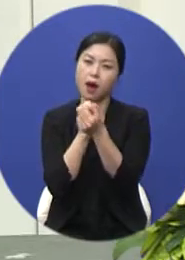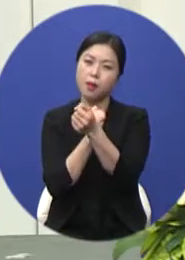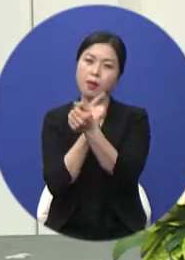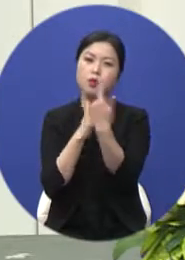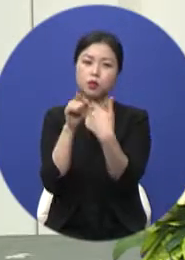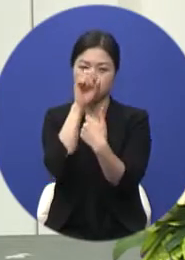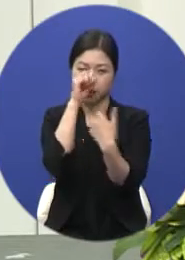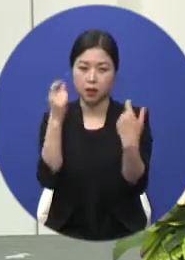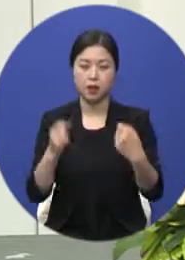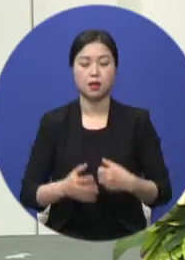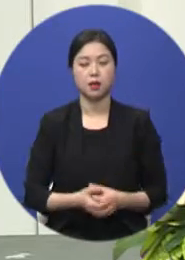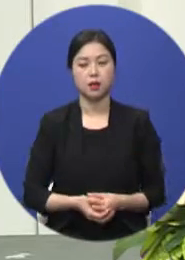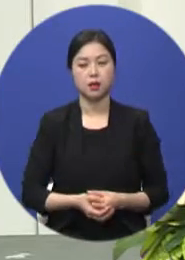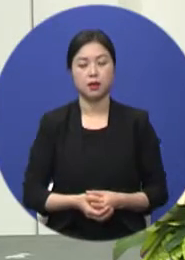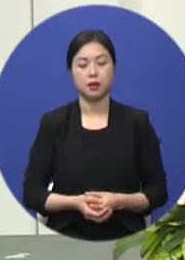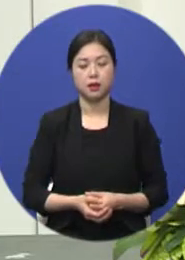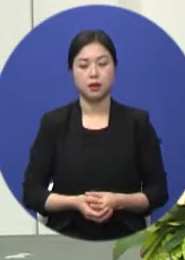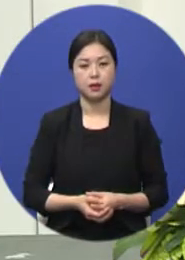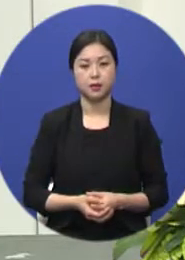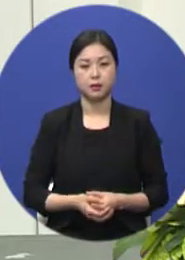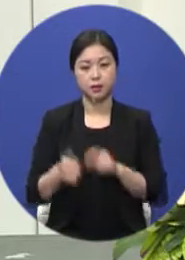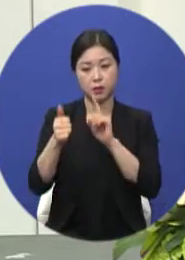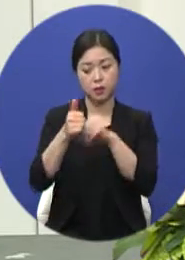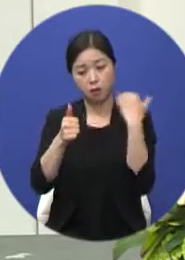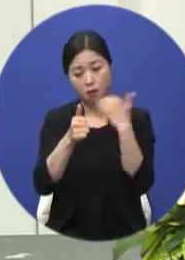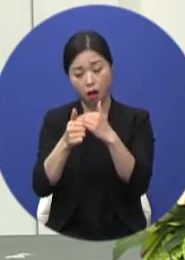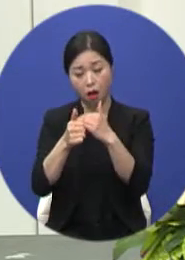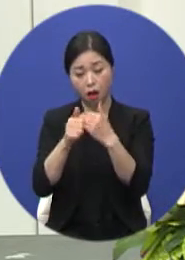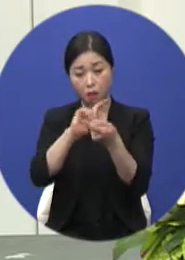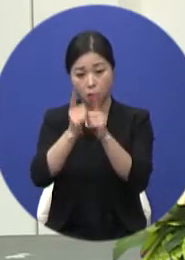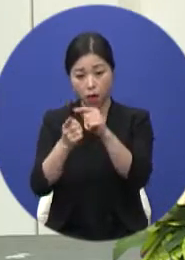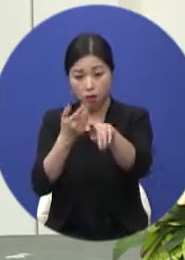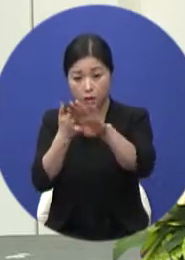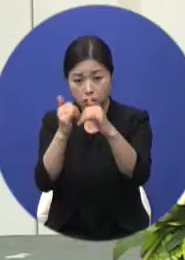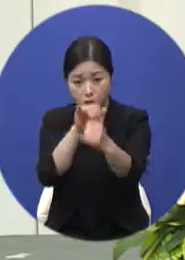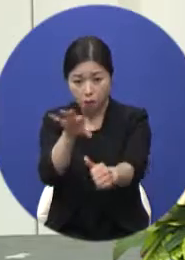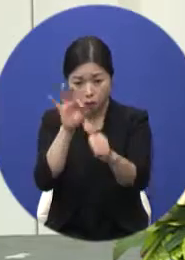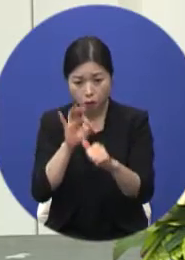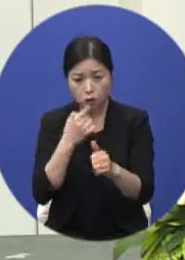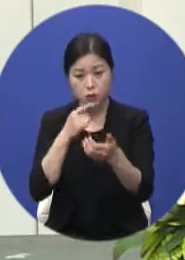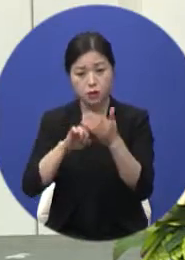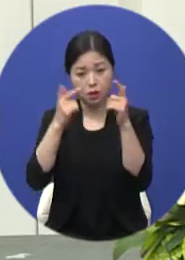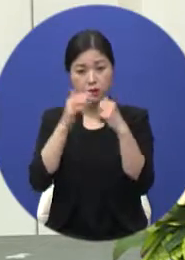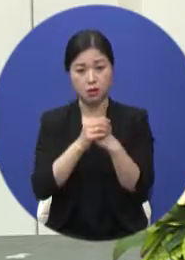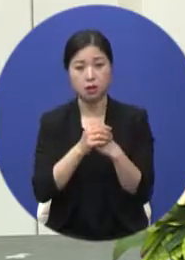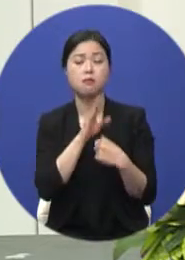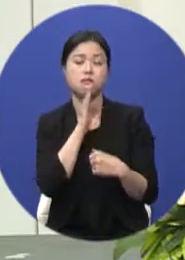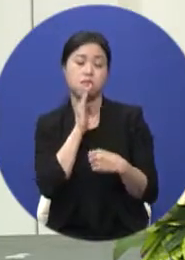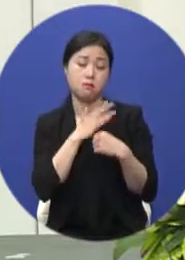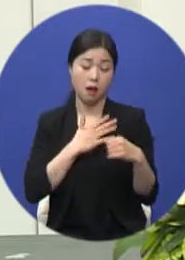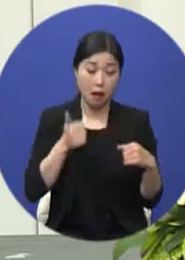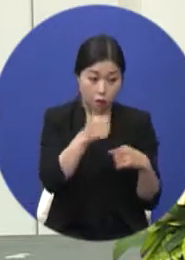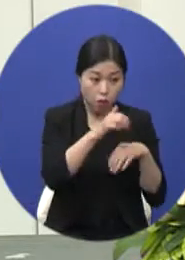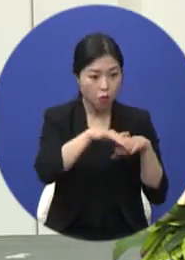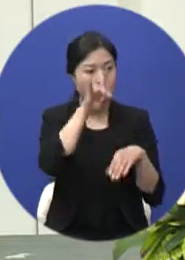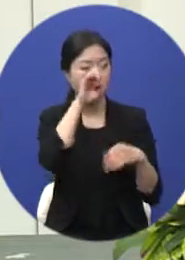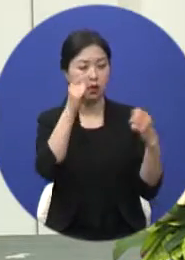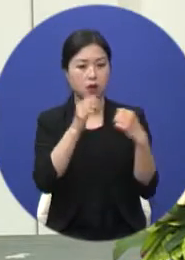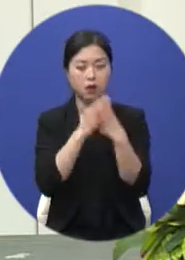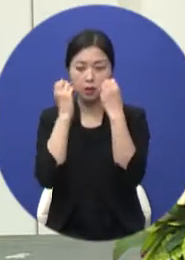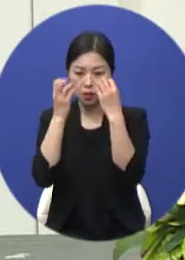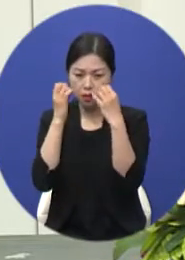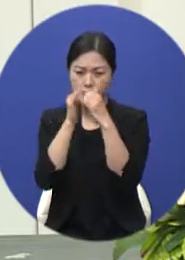이게 이제 그 사람을 딱 자르고 나면 대체할 만한 사람이 쉽지 않아요. 제가 가도 못 하거든요. 왜냐면 새로운